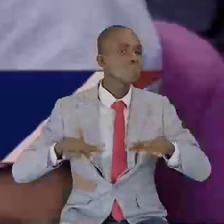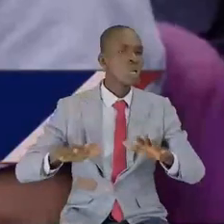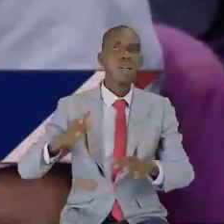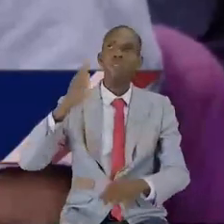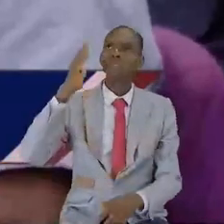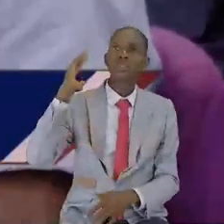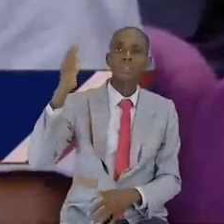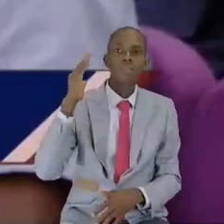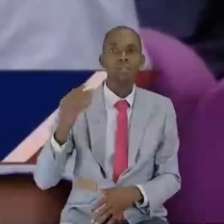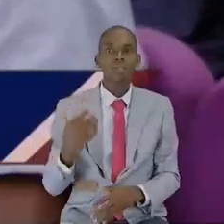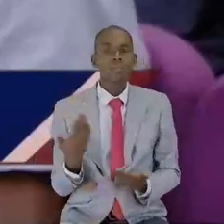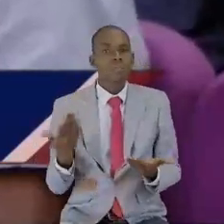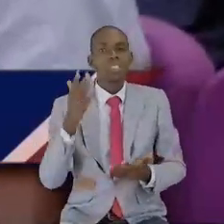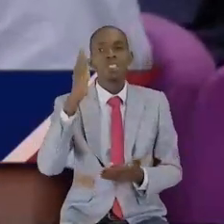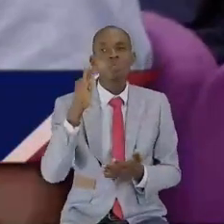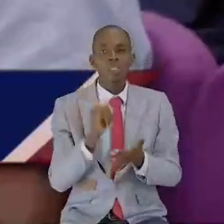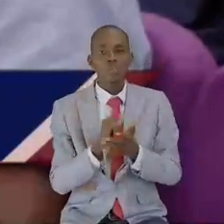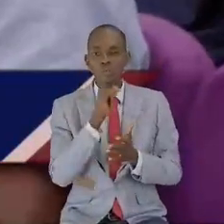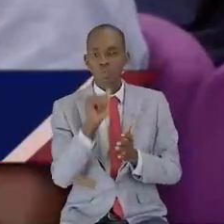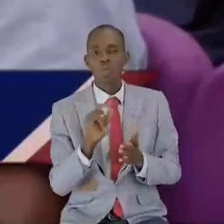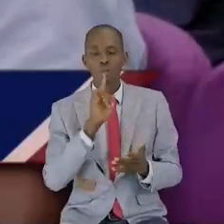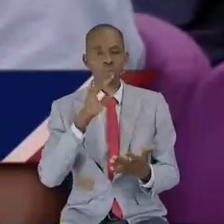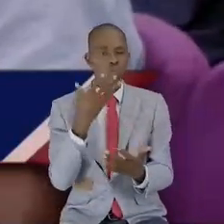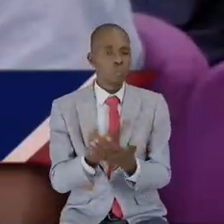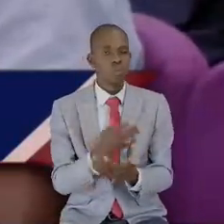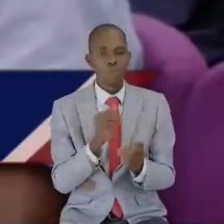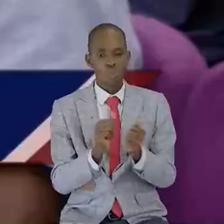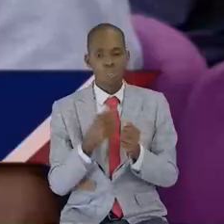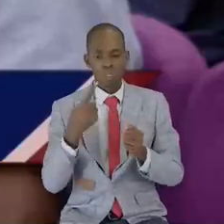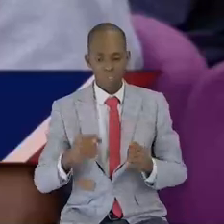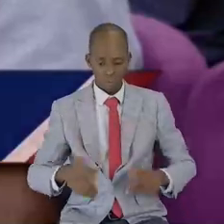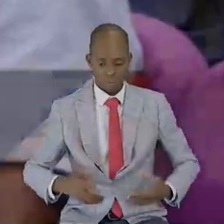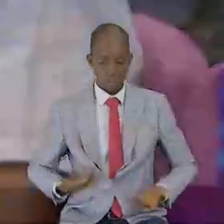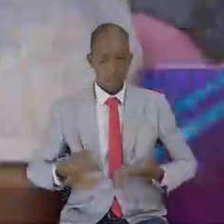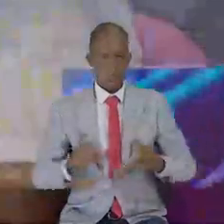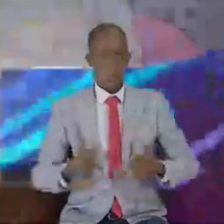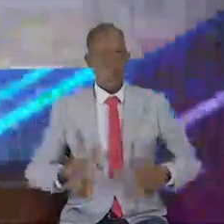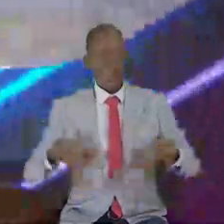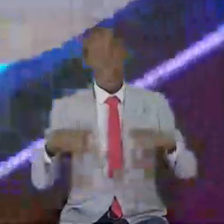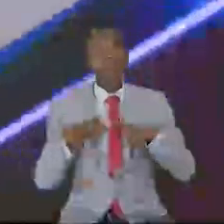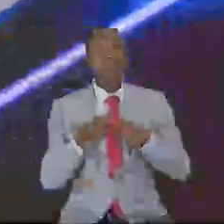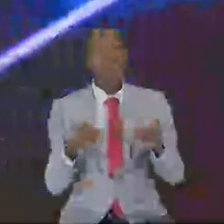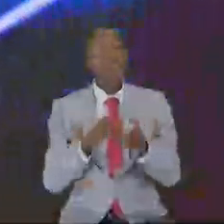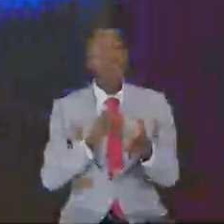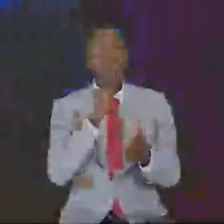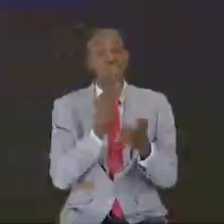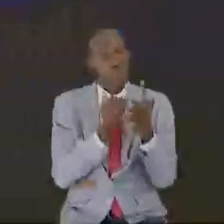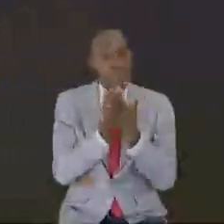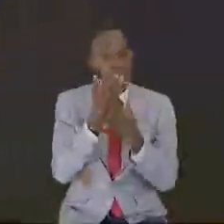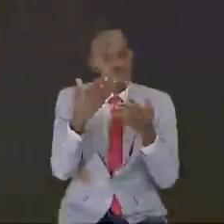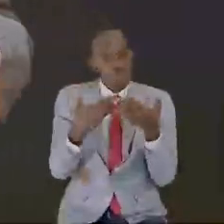qui ne justifient même pas le style de vie. C'est la nouveauté de caractère,